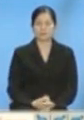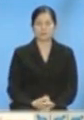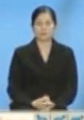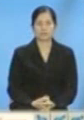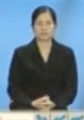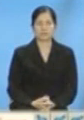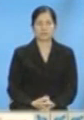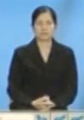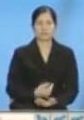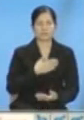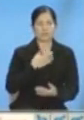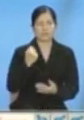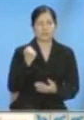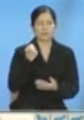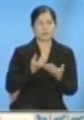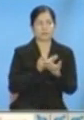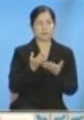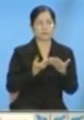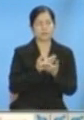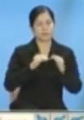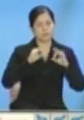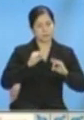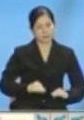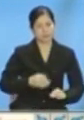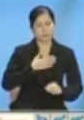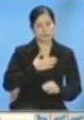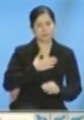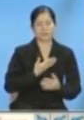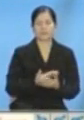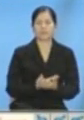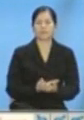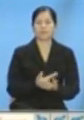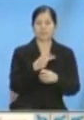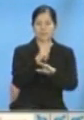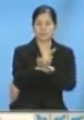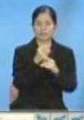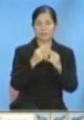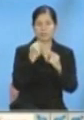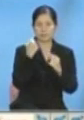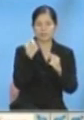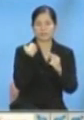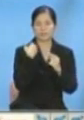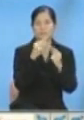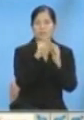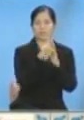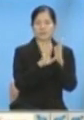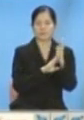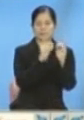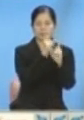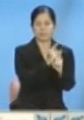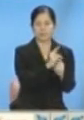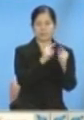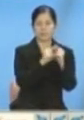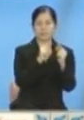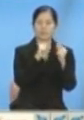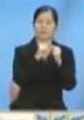าม ีอำนาจในการใช้ดุลพินิจในการวินิจฉัยวินิจฉัยไปแล้วว่า ท่านประธานมีอำนาจในการใช้ดุลพินิจตามข้อบังคับข้อ45เท่านั้นนะครับท่านประธ